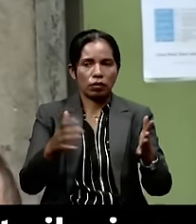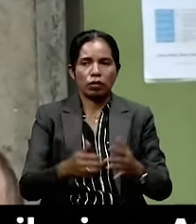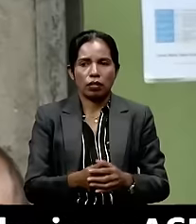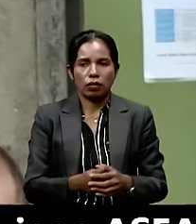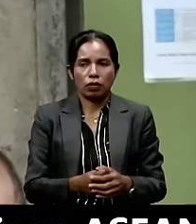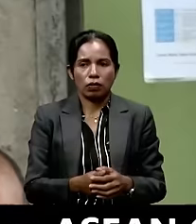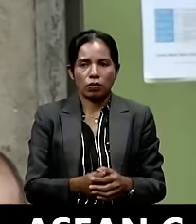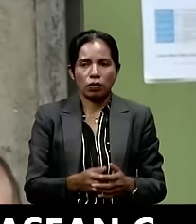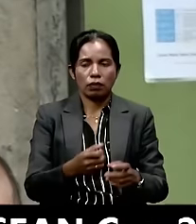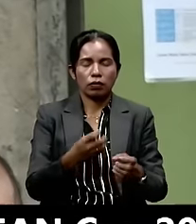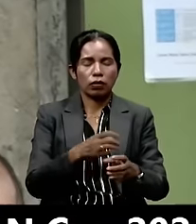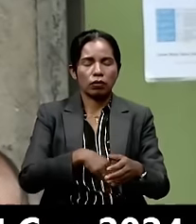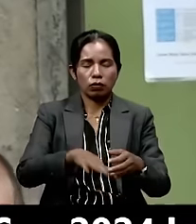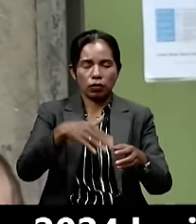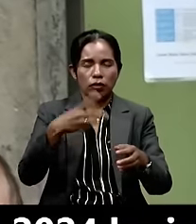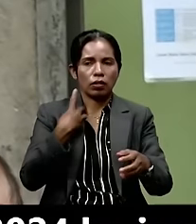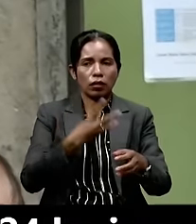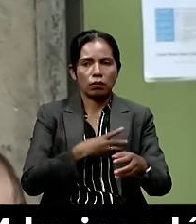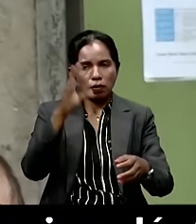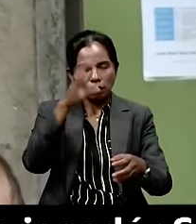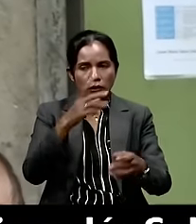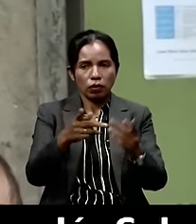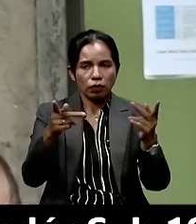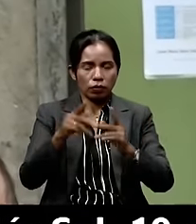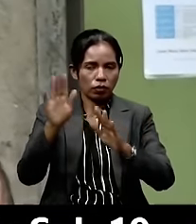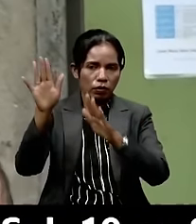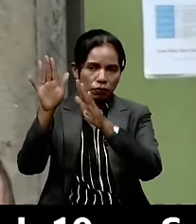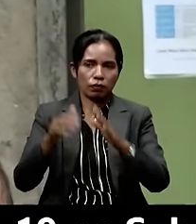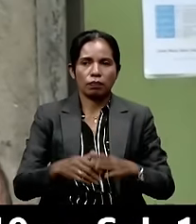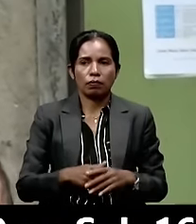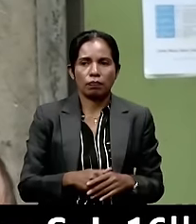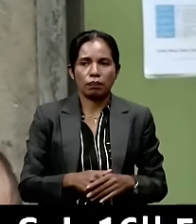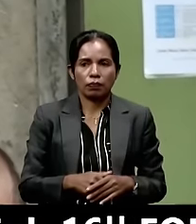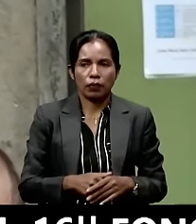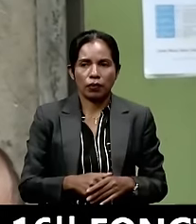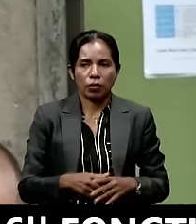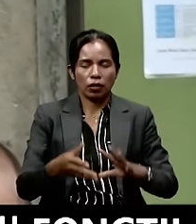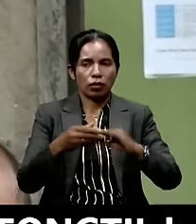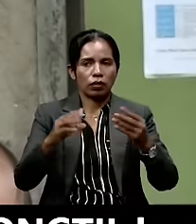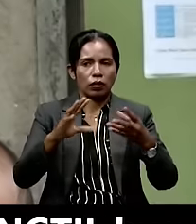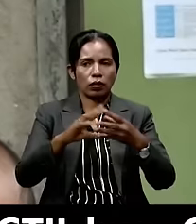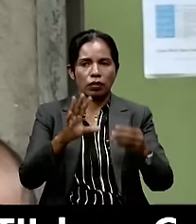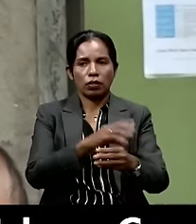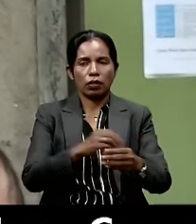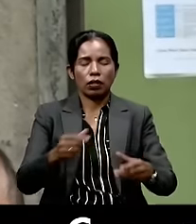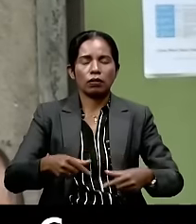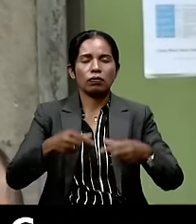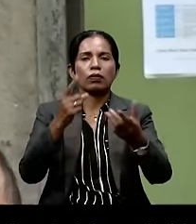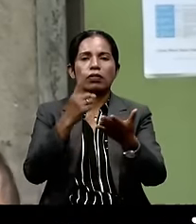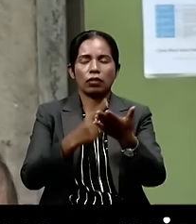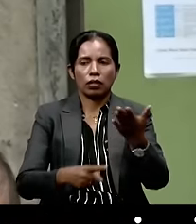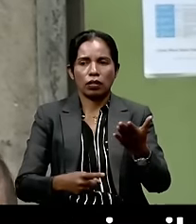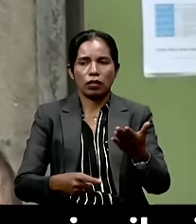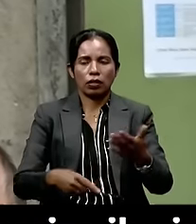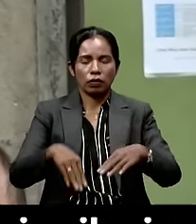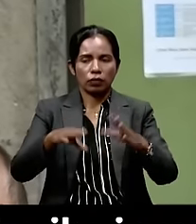Apalagi gusur tan ami buka fatine fole ten ya ne. Estora ne agora la estor ba tu estor saida. Ami tu